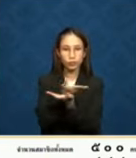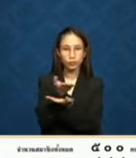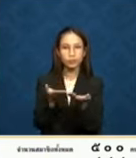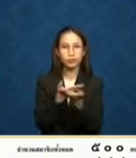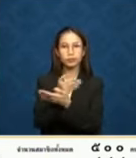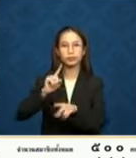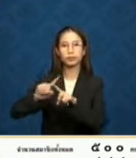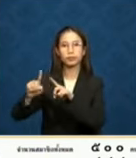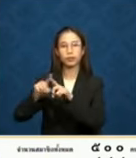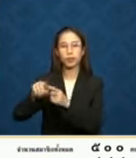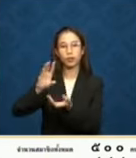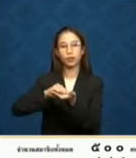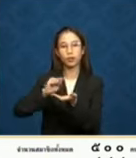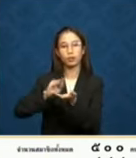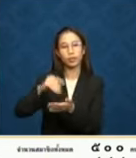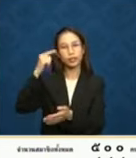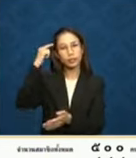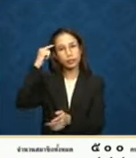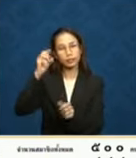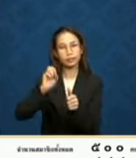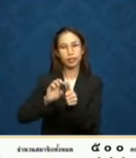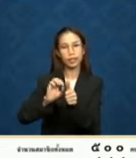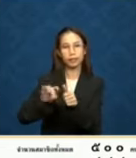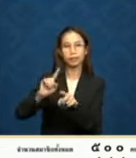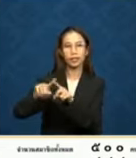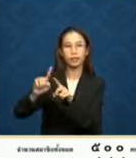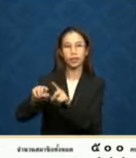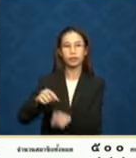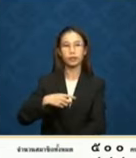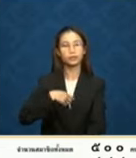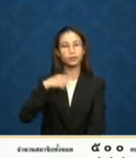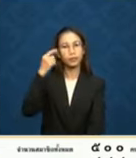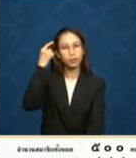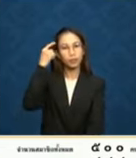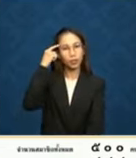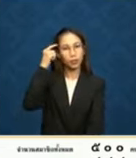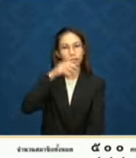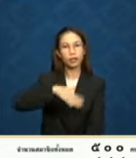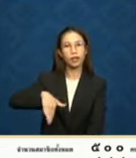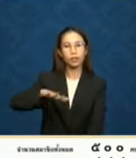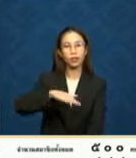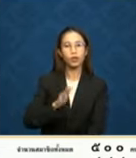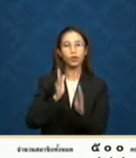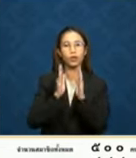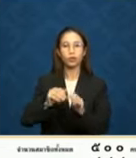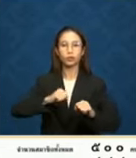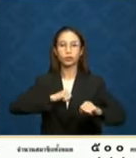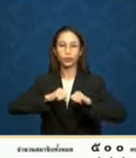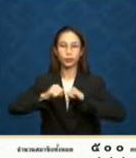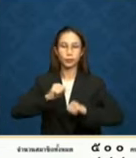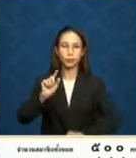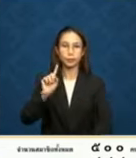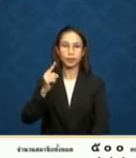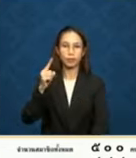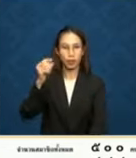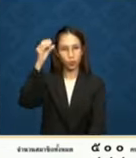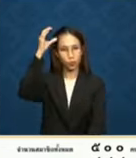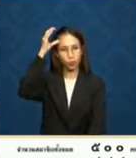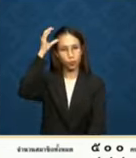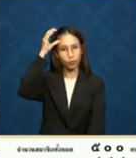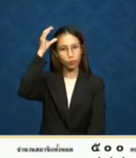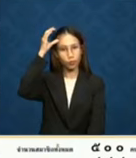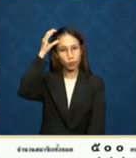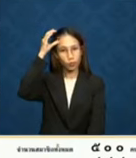าส่งข้อมูลและข้อคิดผมคิดวาพวกท่านเป็คนร่นหนุ่มร่นสาวพวกท่านมีความรู้